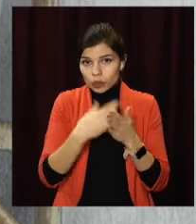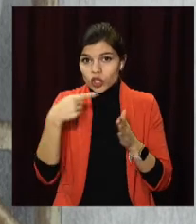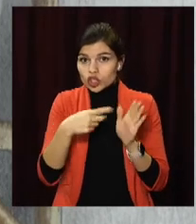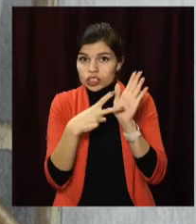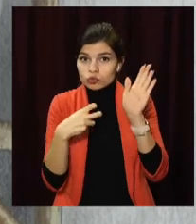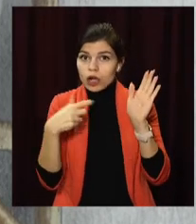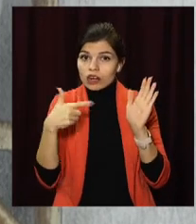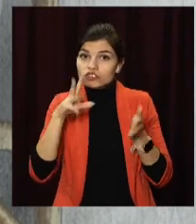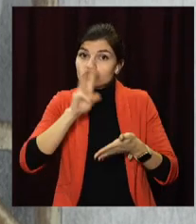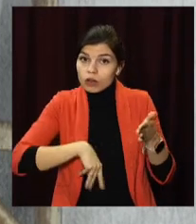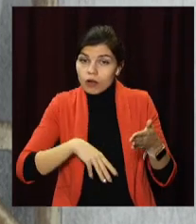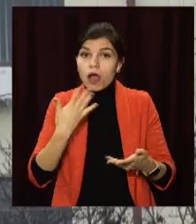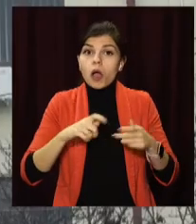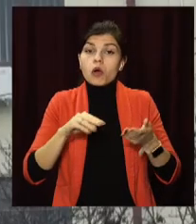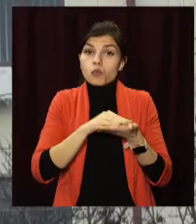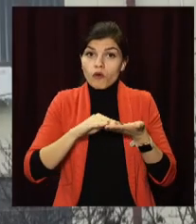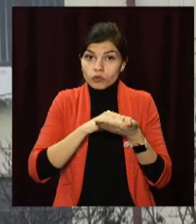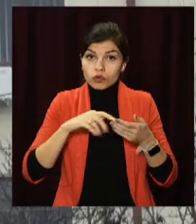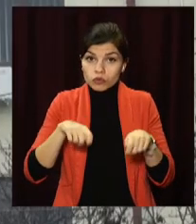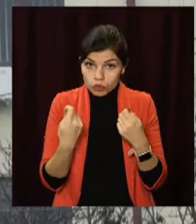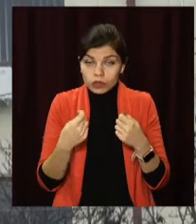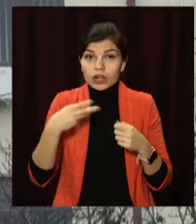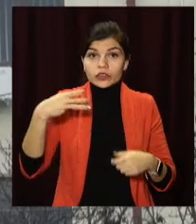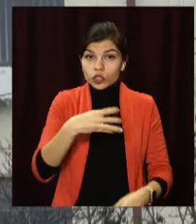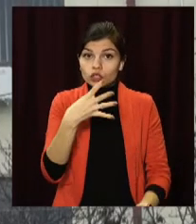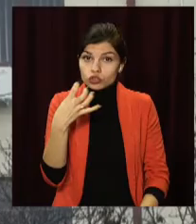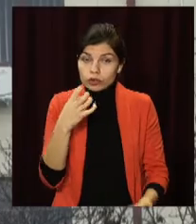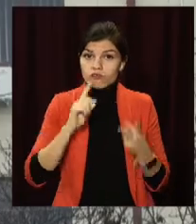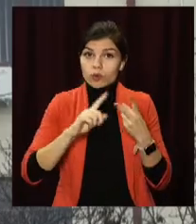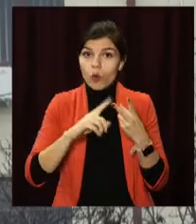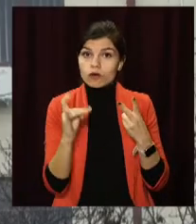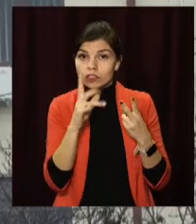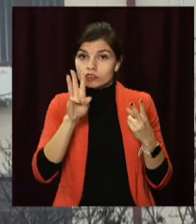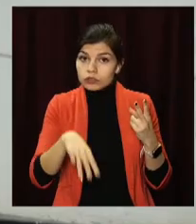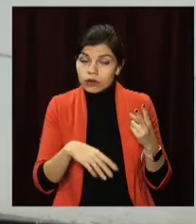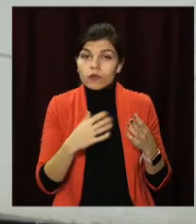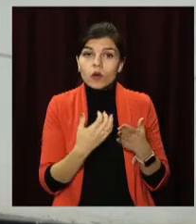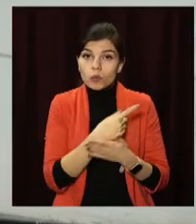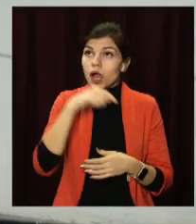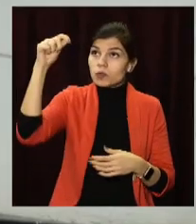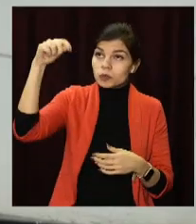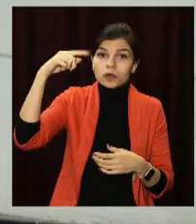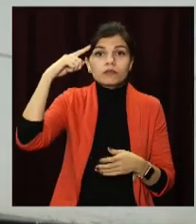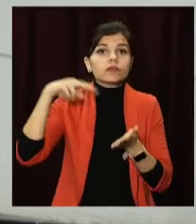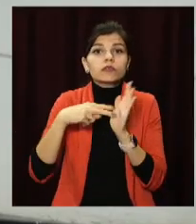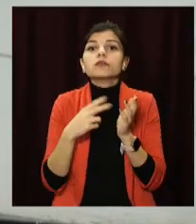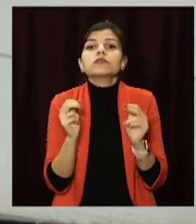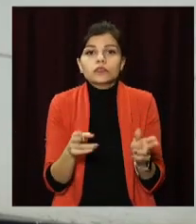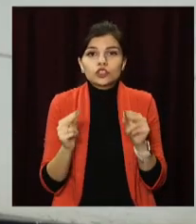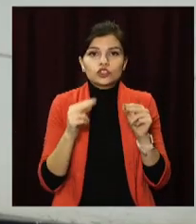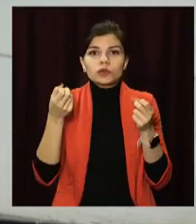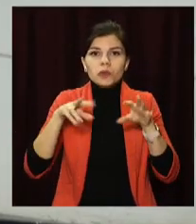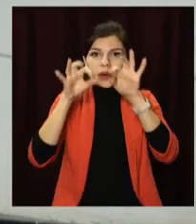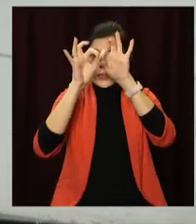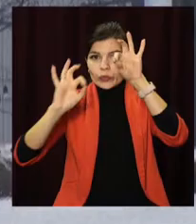1700 гривень. За повторне порушення – вдвічі більше – 3400 гривень. Конденсат з кондиціонерів пропонується виводити через зливову